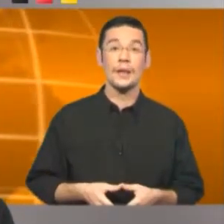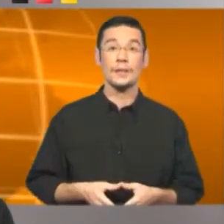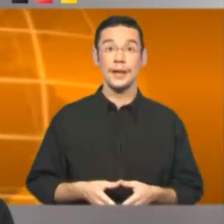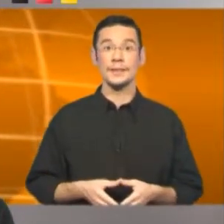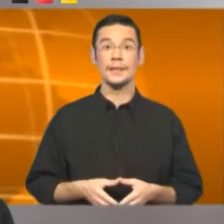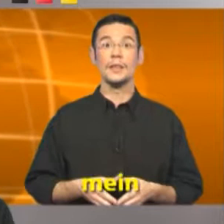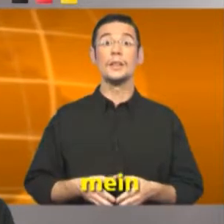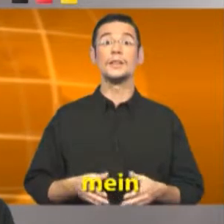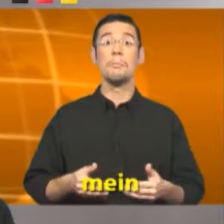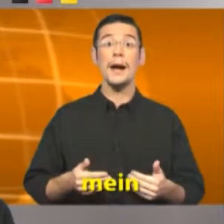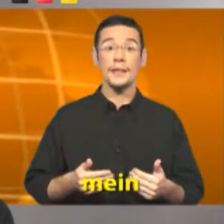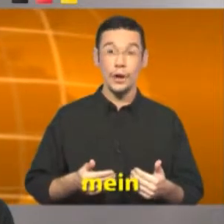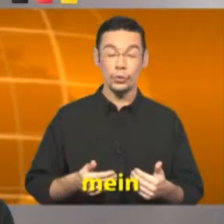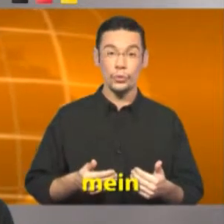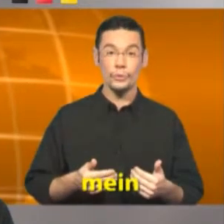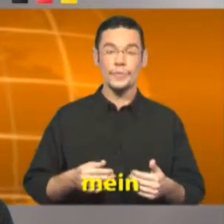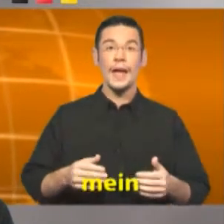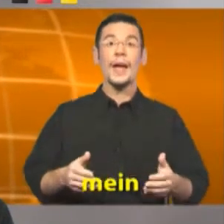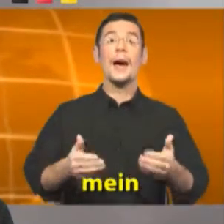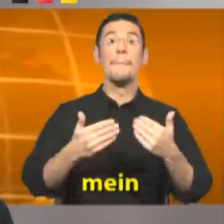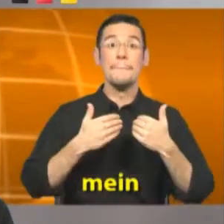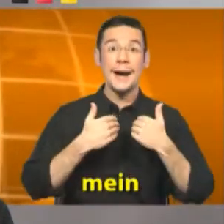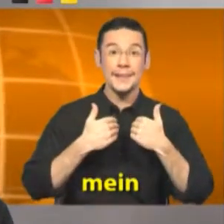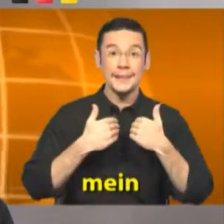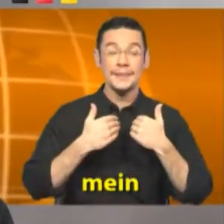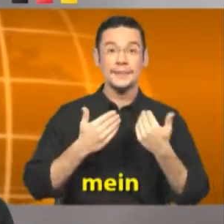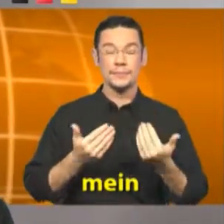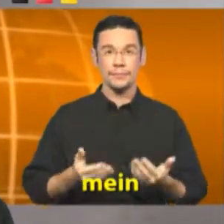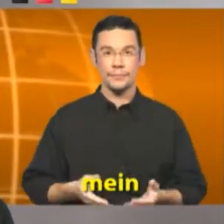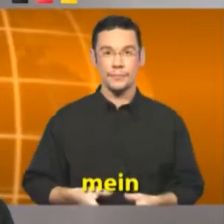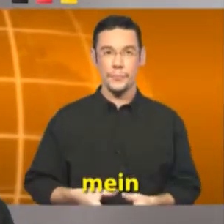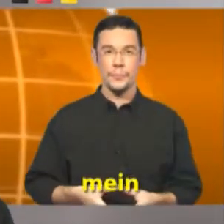Das hier ist mein Auto. Mein